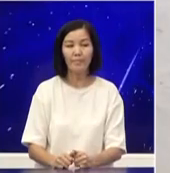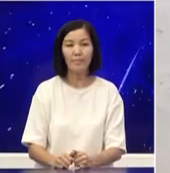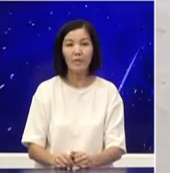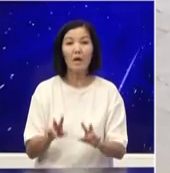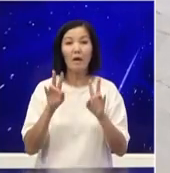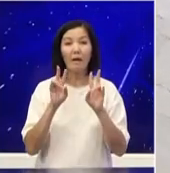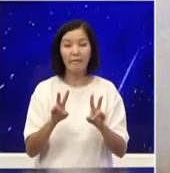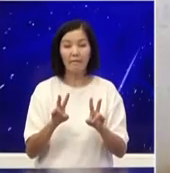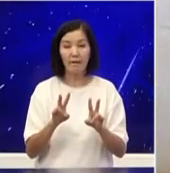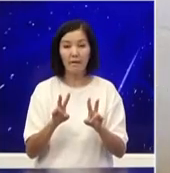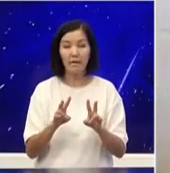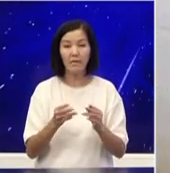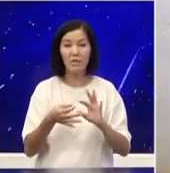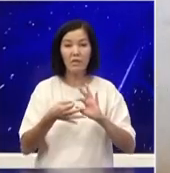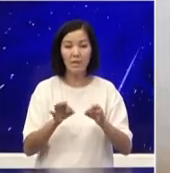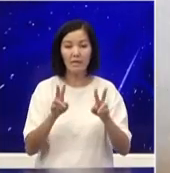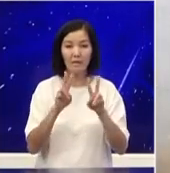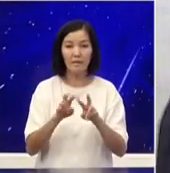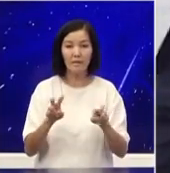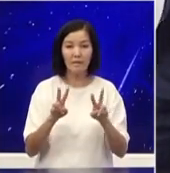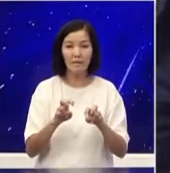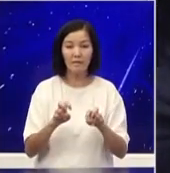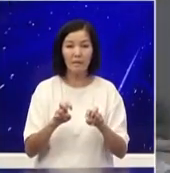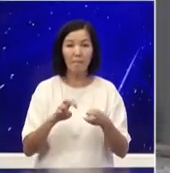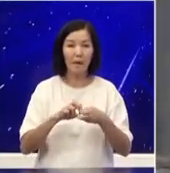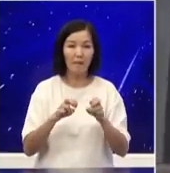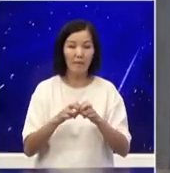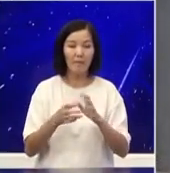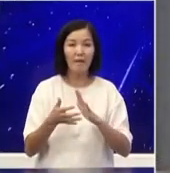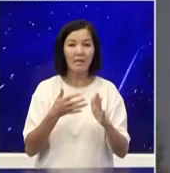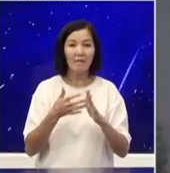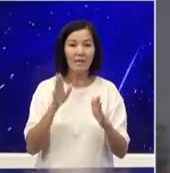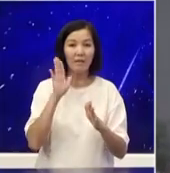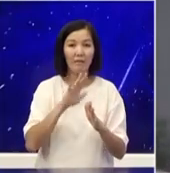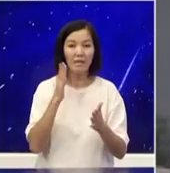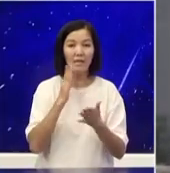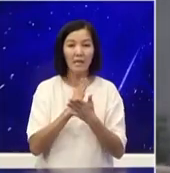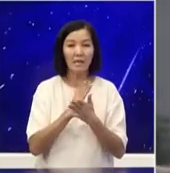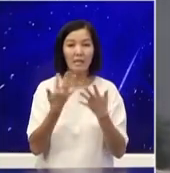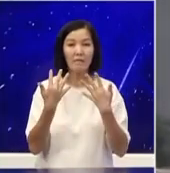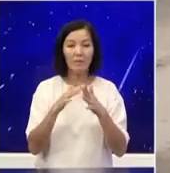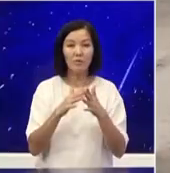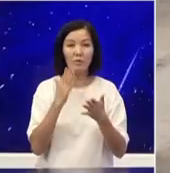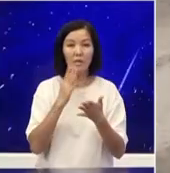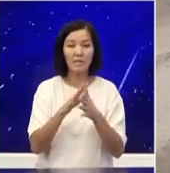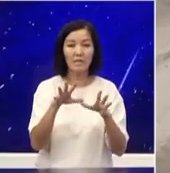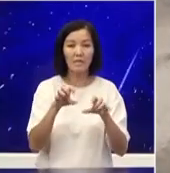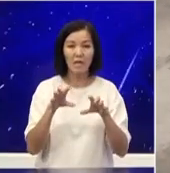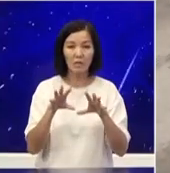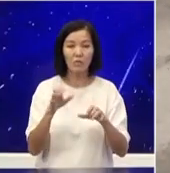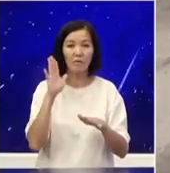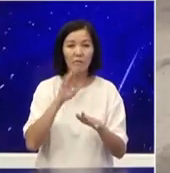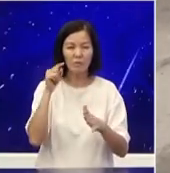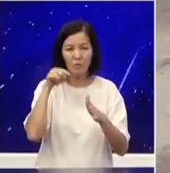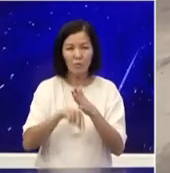Однако, разобравшись в ситуации тщательнее, комиссия выявила некоторые проблемы. Нехватка воды все-таки имеется. В поселке действуют насосы, выкачивающие воду с